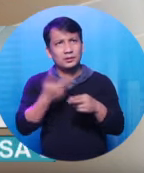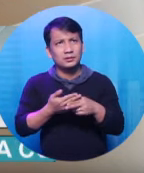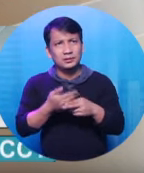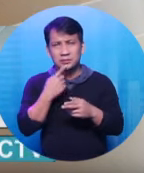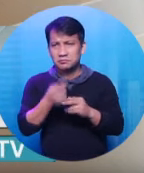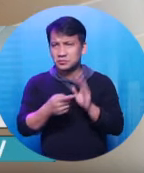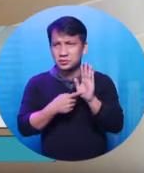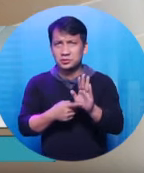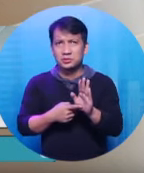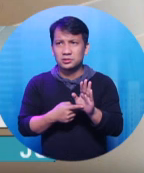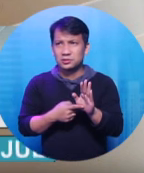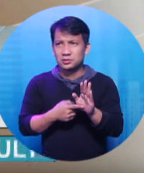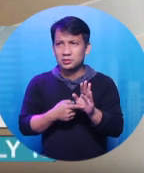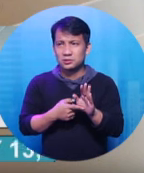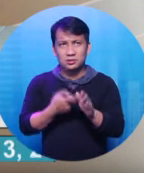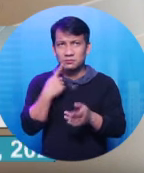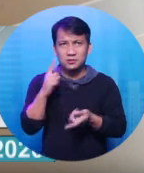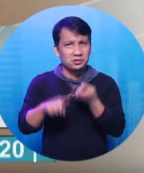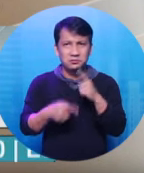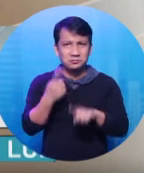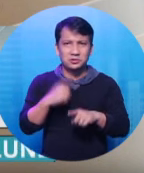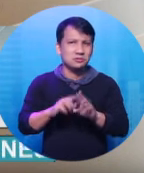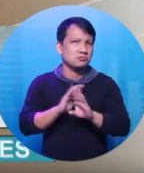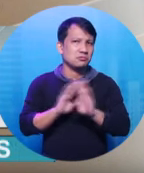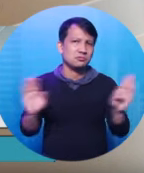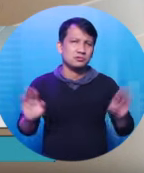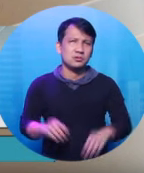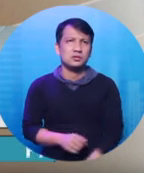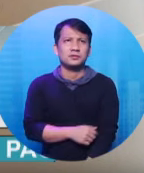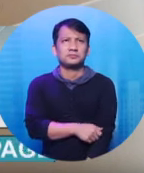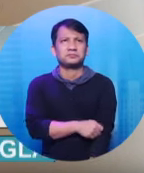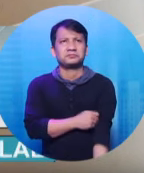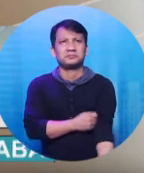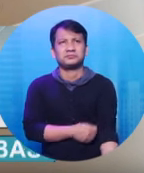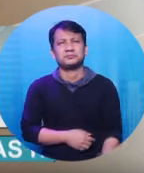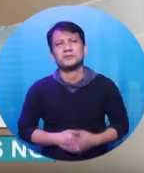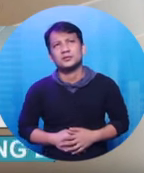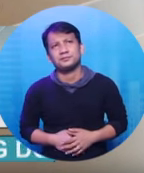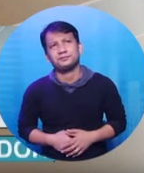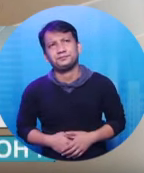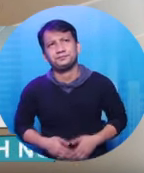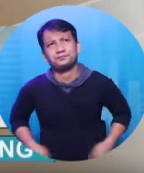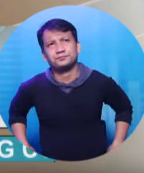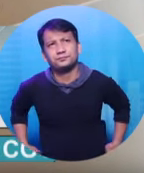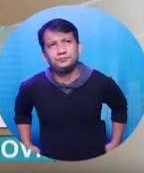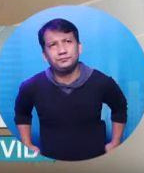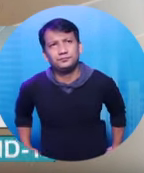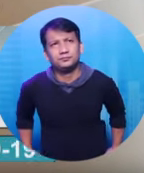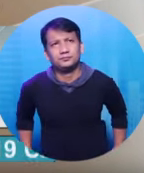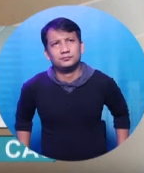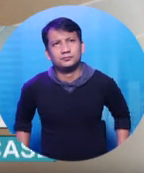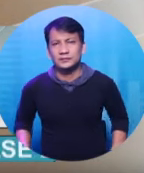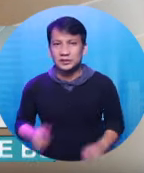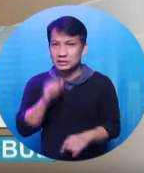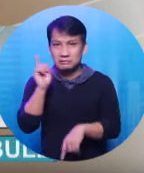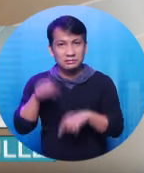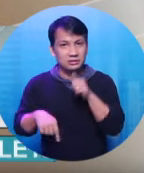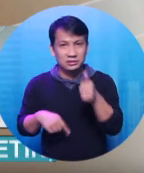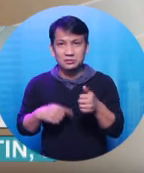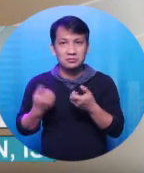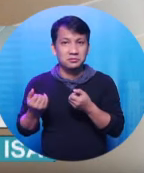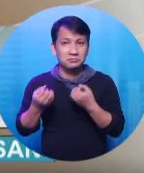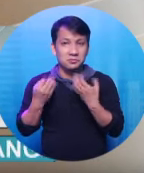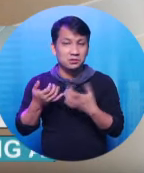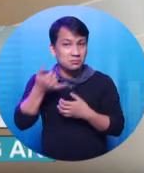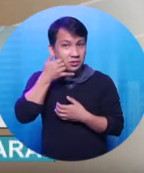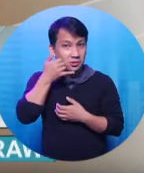yung talagang magkaibigan na magkaibigan. Okay. Sige, ayaw makipag-usap po ni Carla. Maraming beses namin